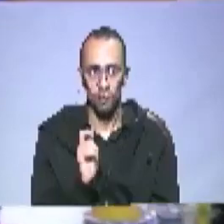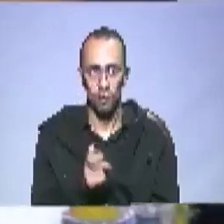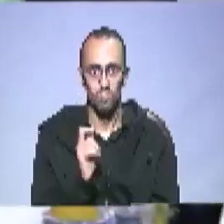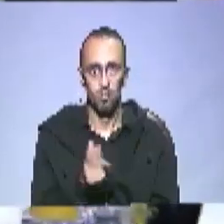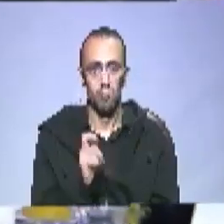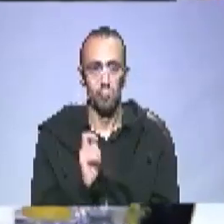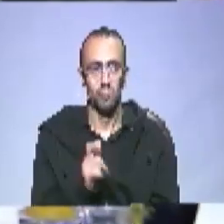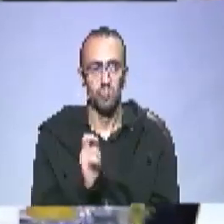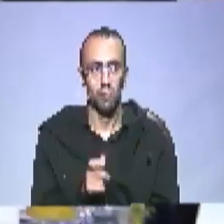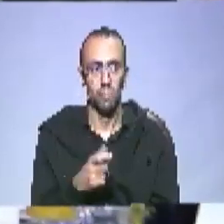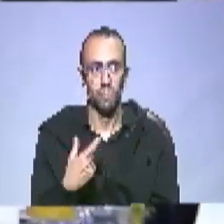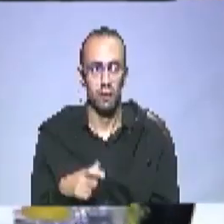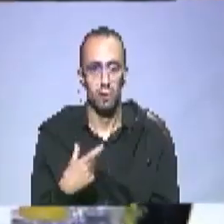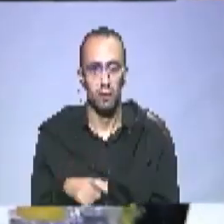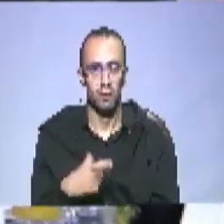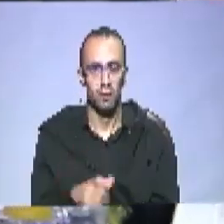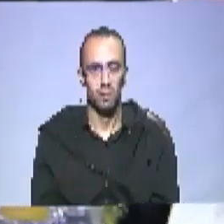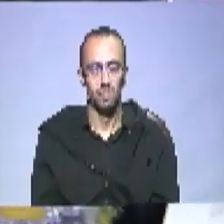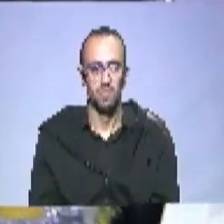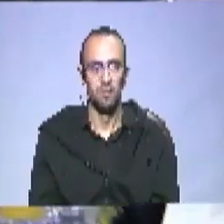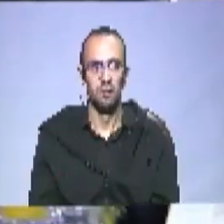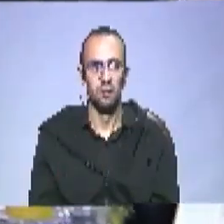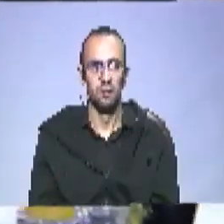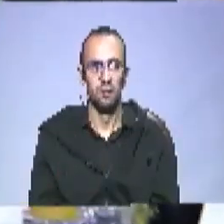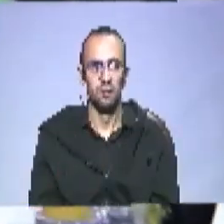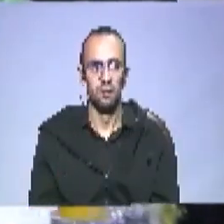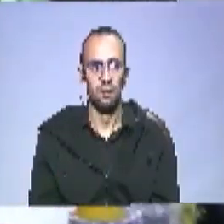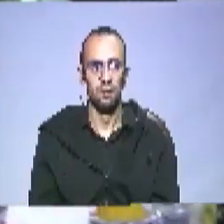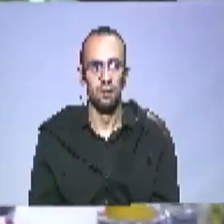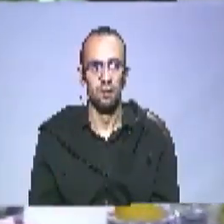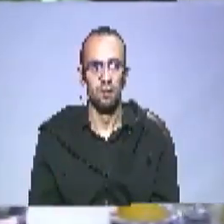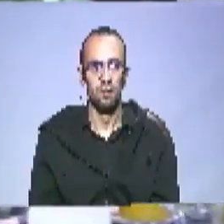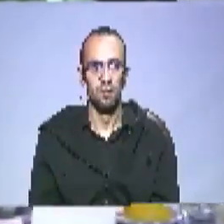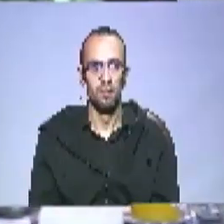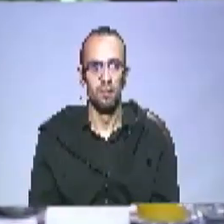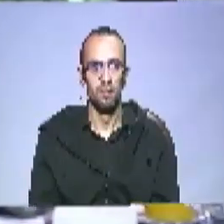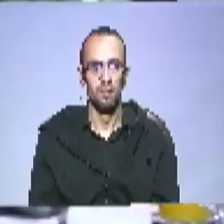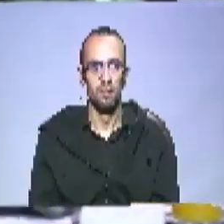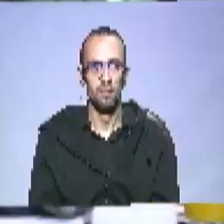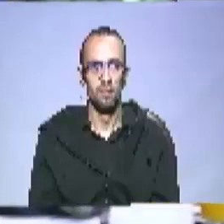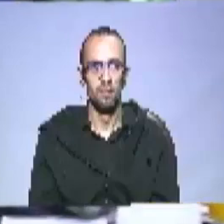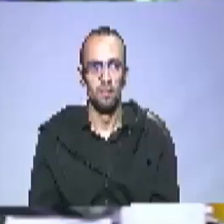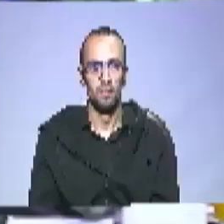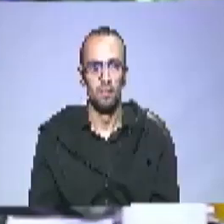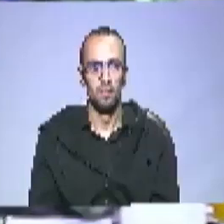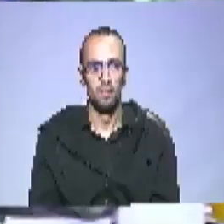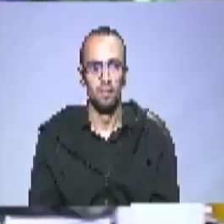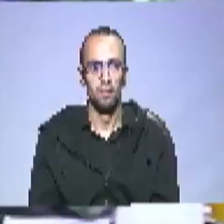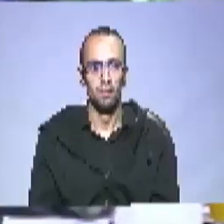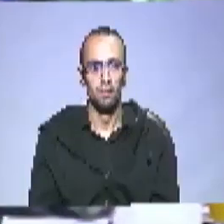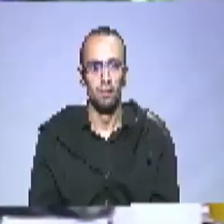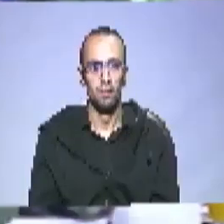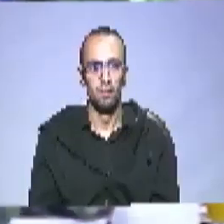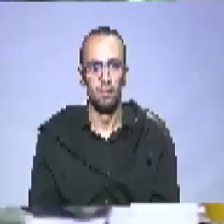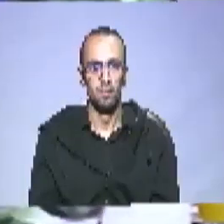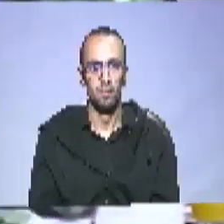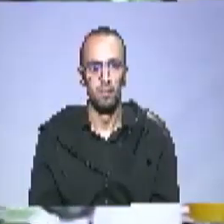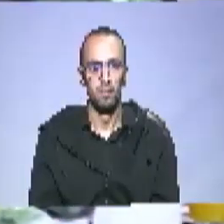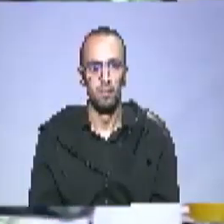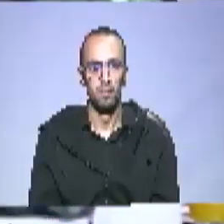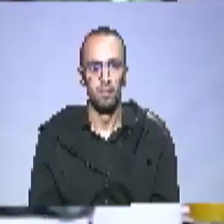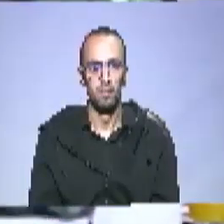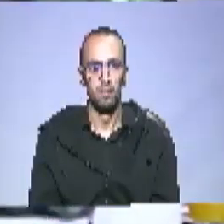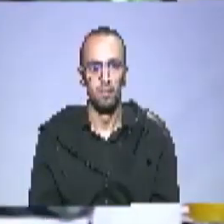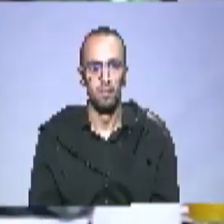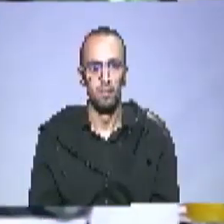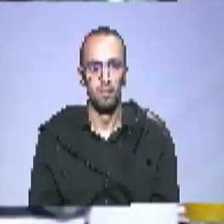ال نقلب الجلاشة عشان هي واضح ان هي تلاقي يعني اتعملت حرقت. اه واضح